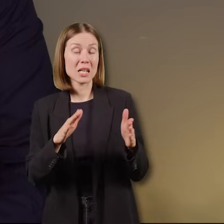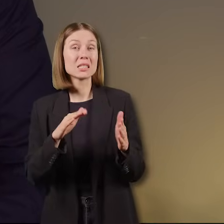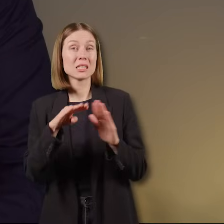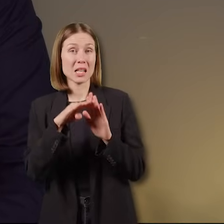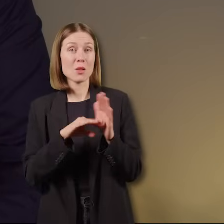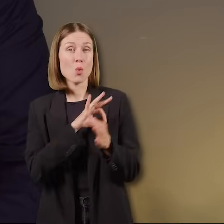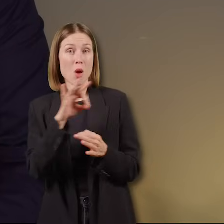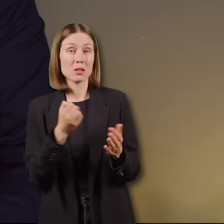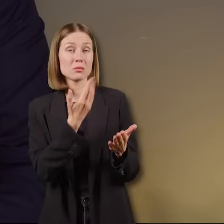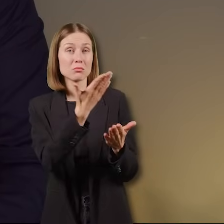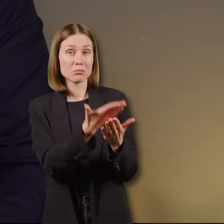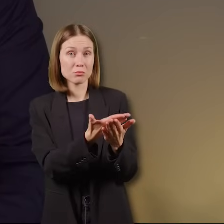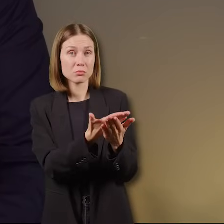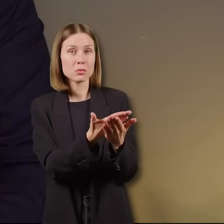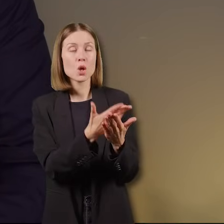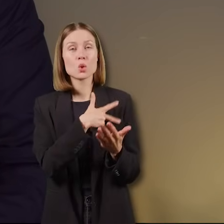įstatymo projektą,